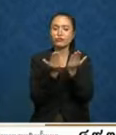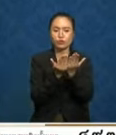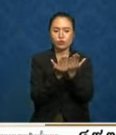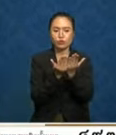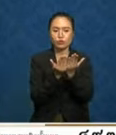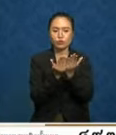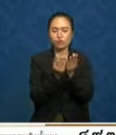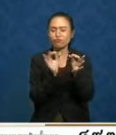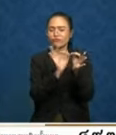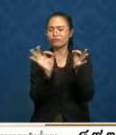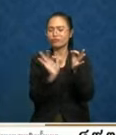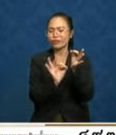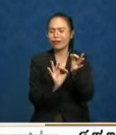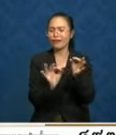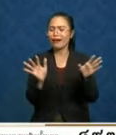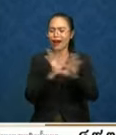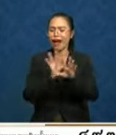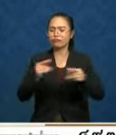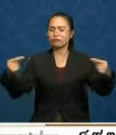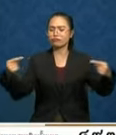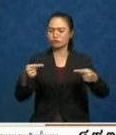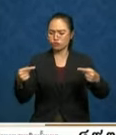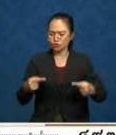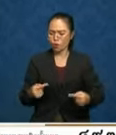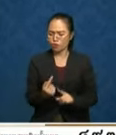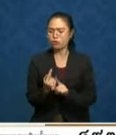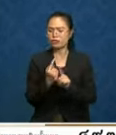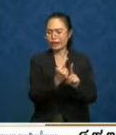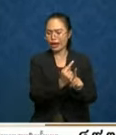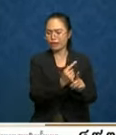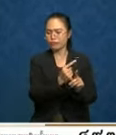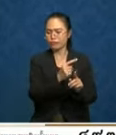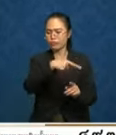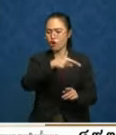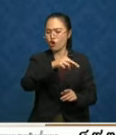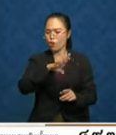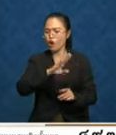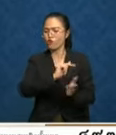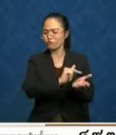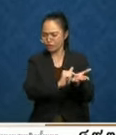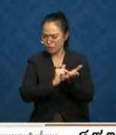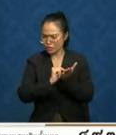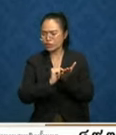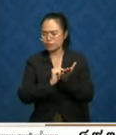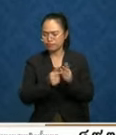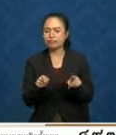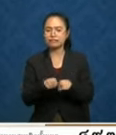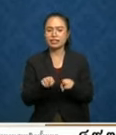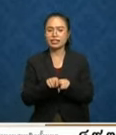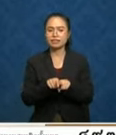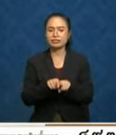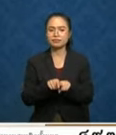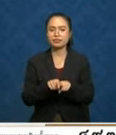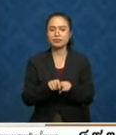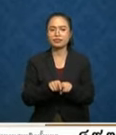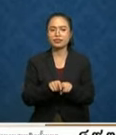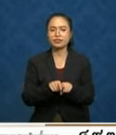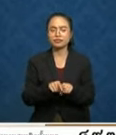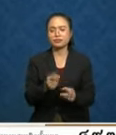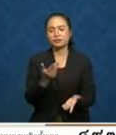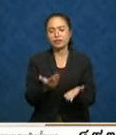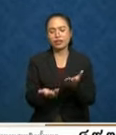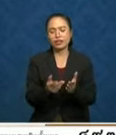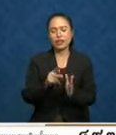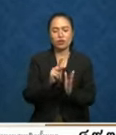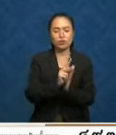ทุกประเด็นที่ท่านเสนอด้วยนะเพราะนั้นกำลังจะบอกว่าแม้แต่กฎหมายฉบับนี้แหละร่างฉ